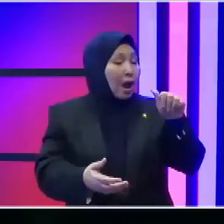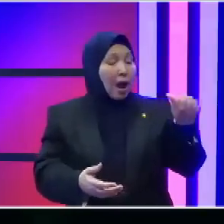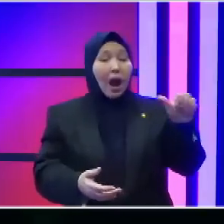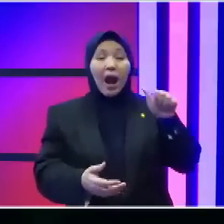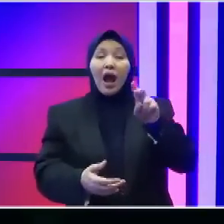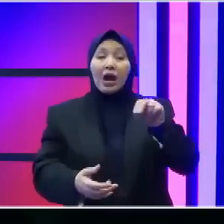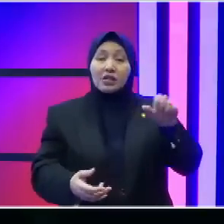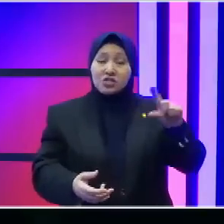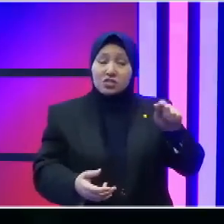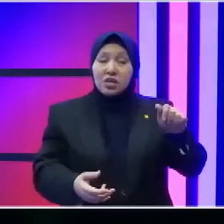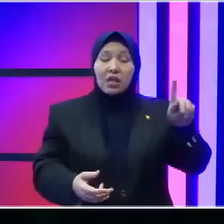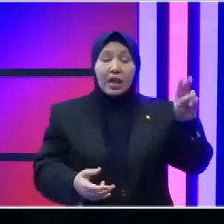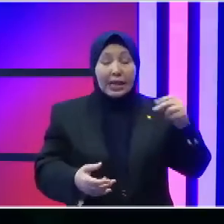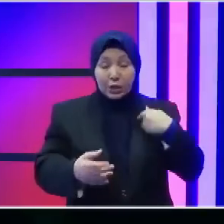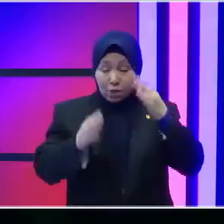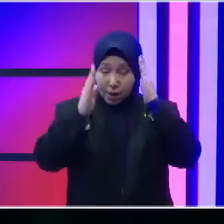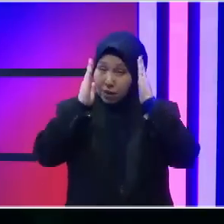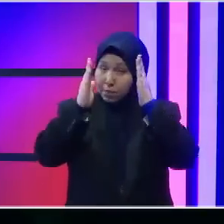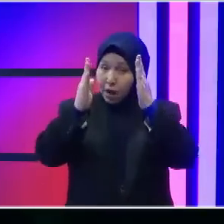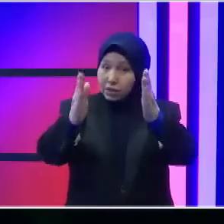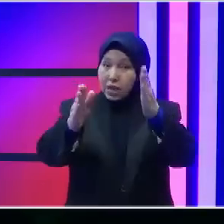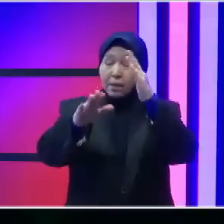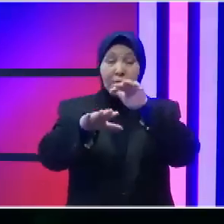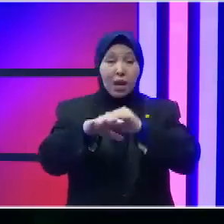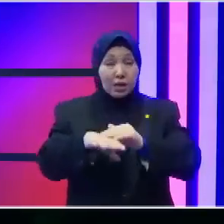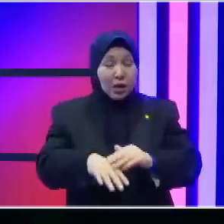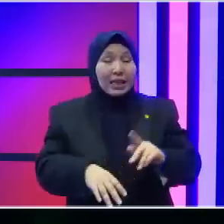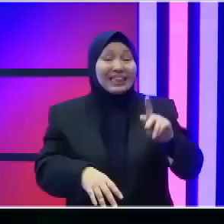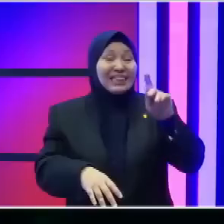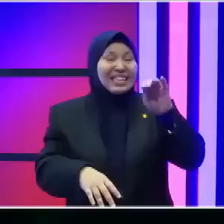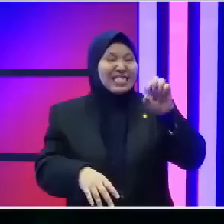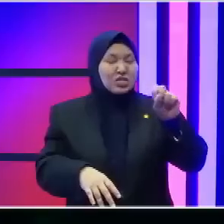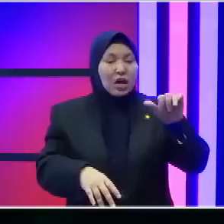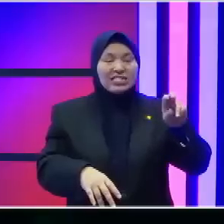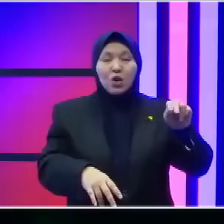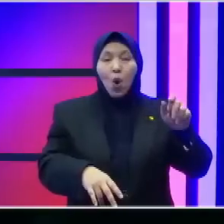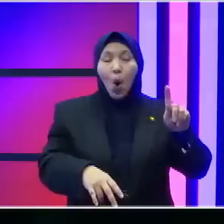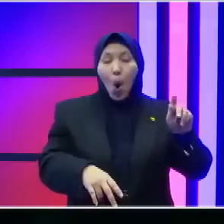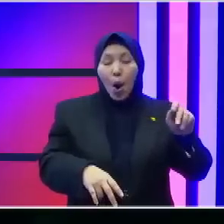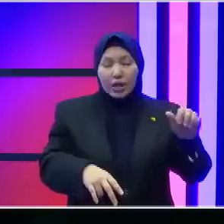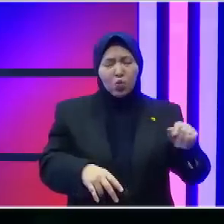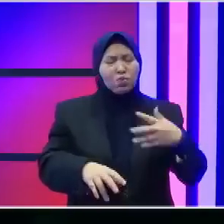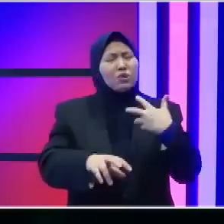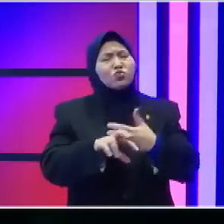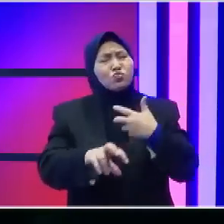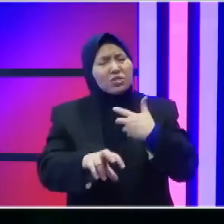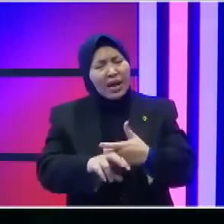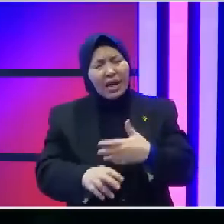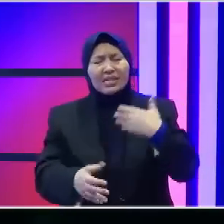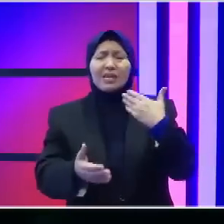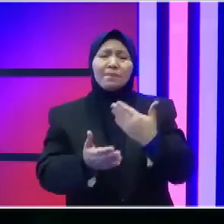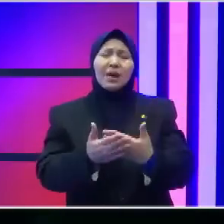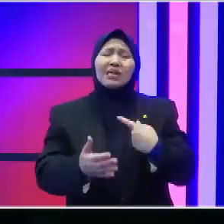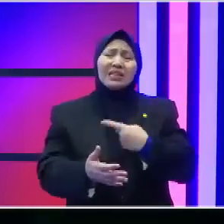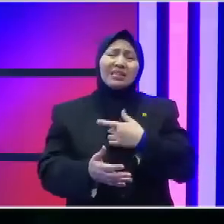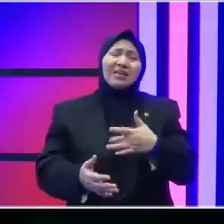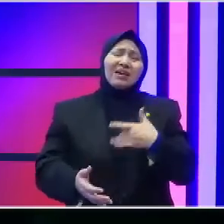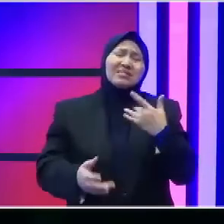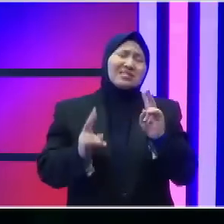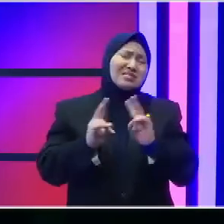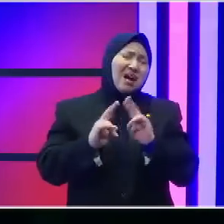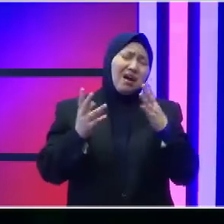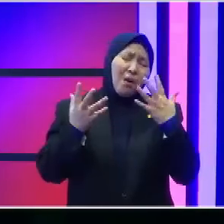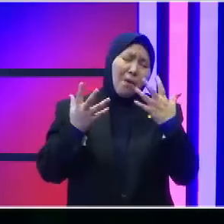qur'ana litashqa, kita beri perhatian sedikit kepada perkataan litashqa. Apa maksudnya? Menyusahkan sehinggakan kita rasa amat